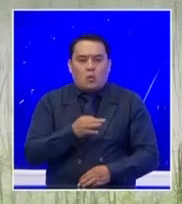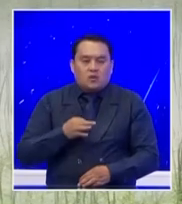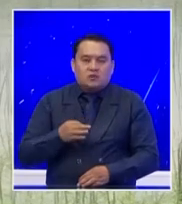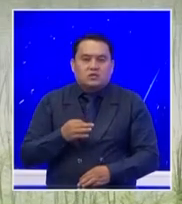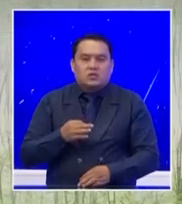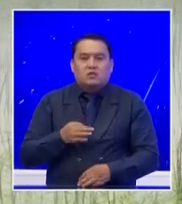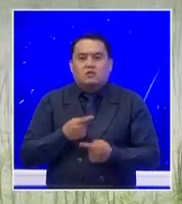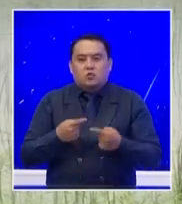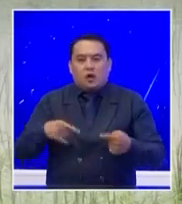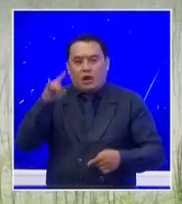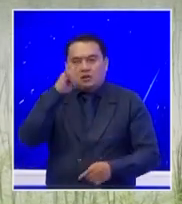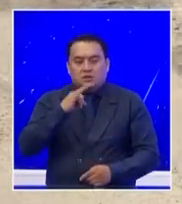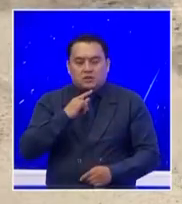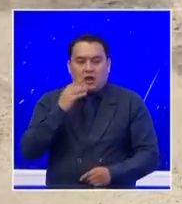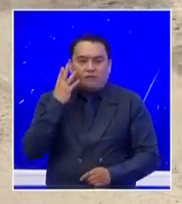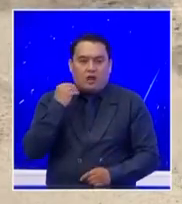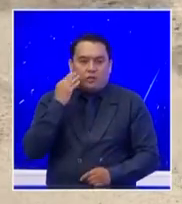ее пределами, в южной столице.